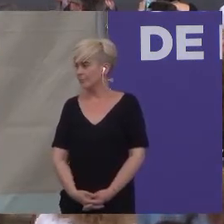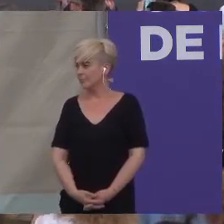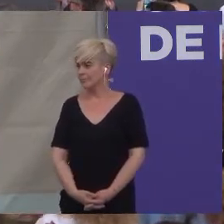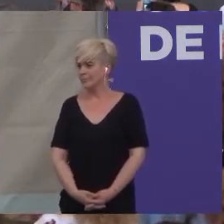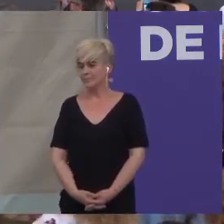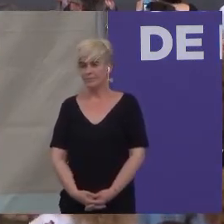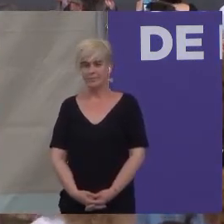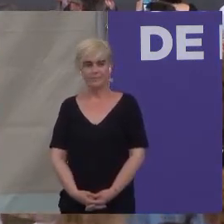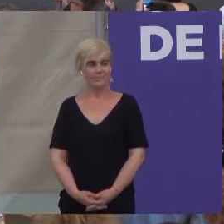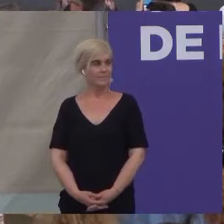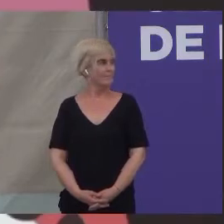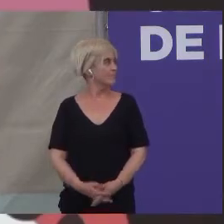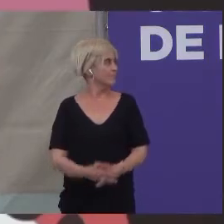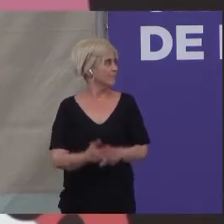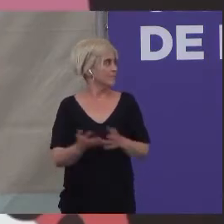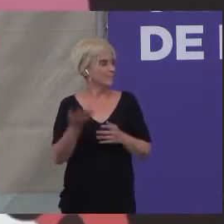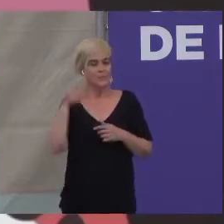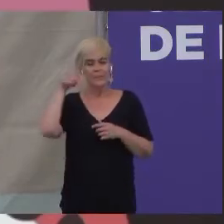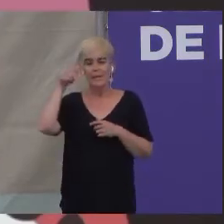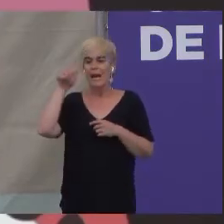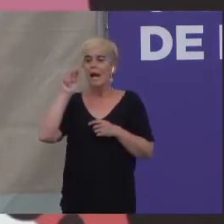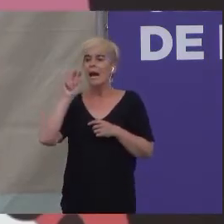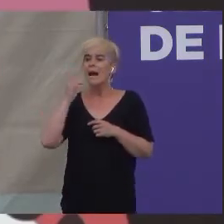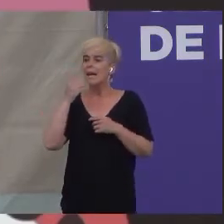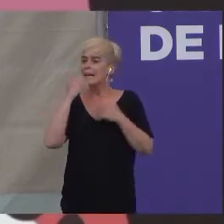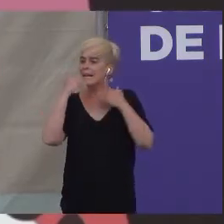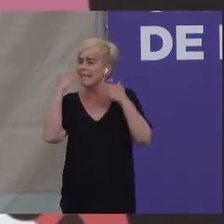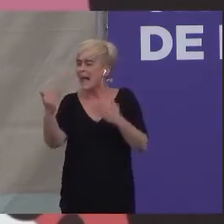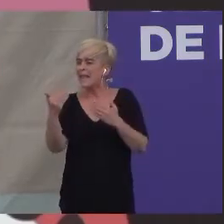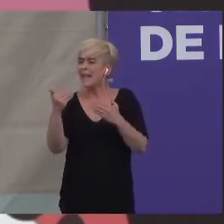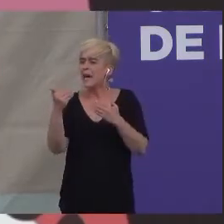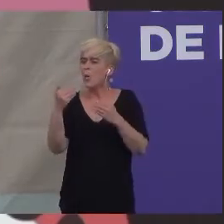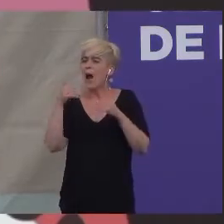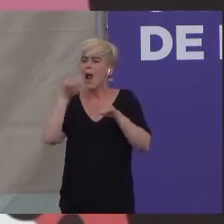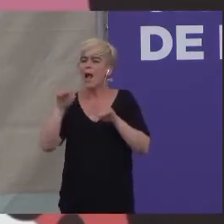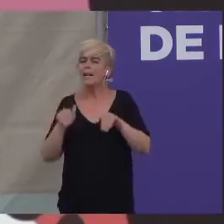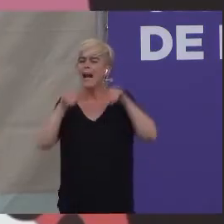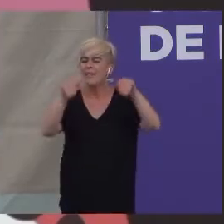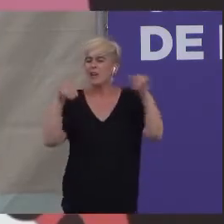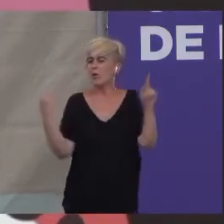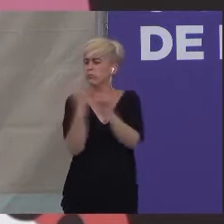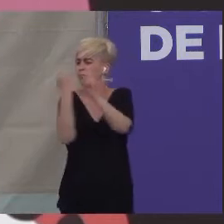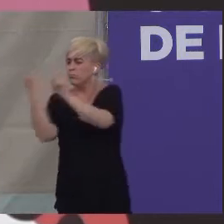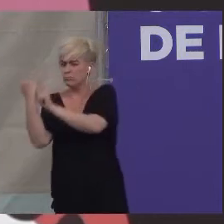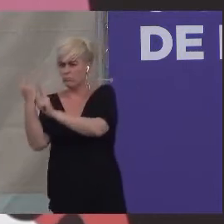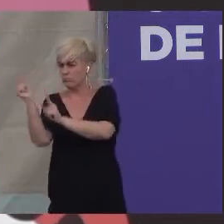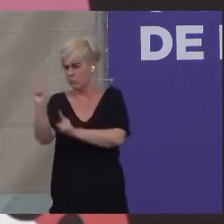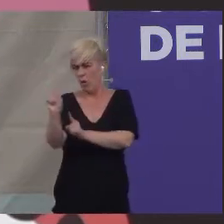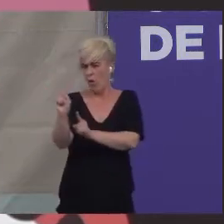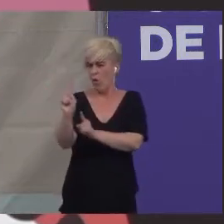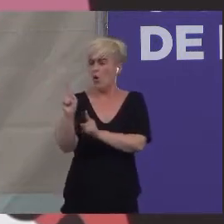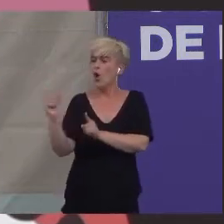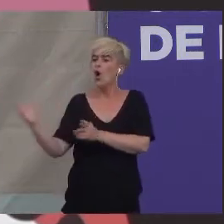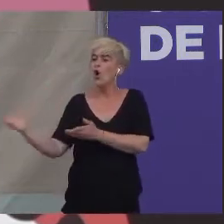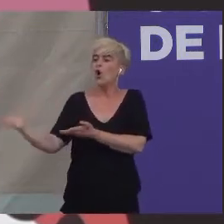a les que heu entès que això no és un partit entre candidatures oposades, que som totes, formem totes